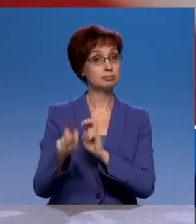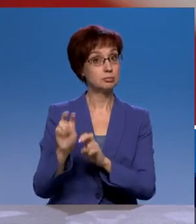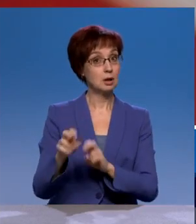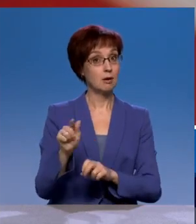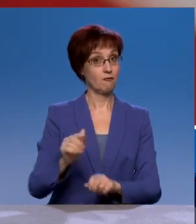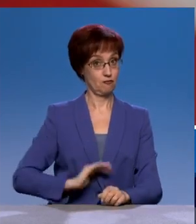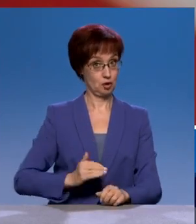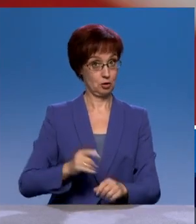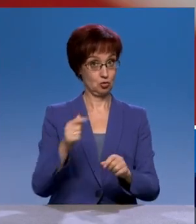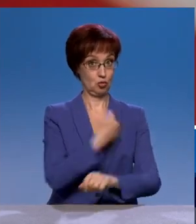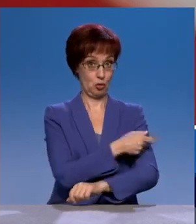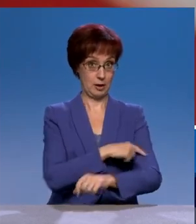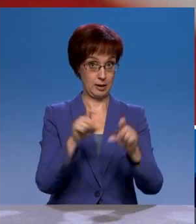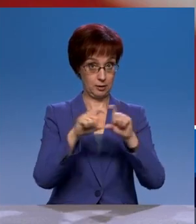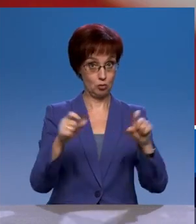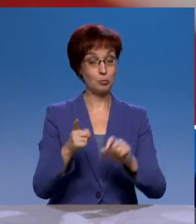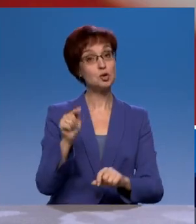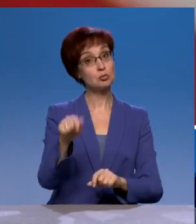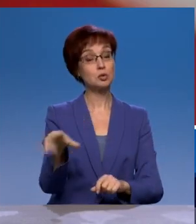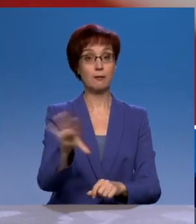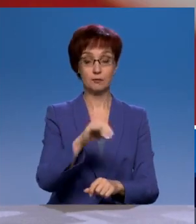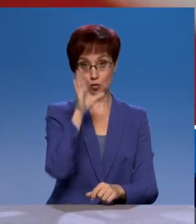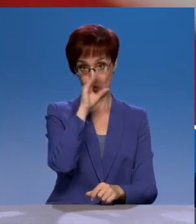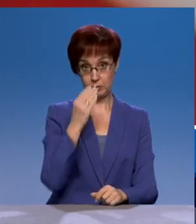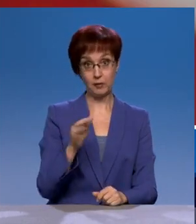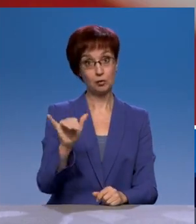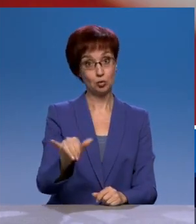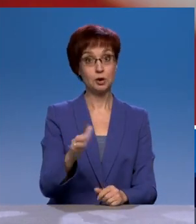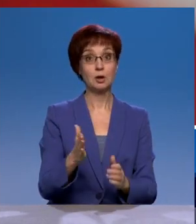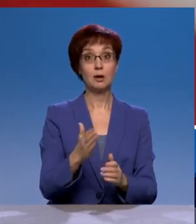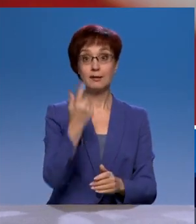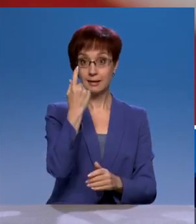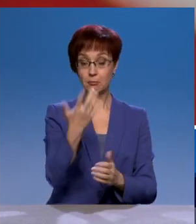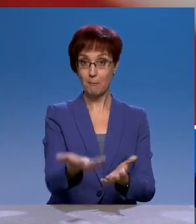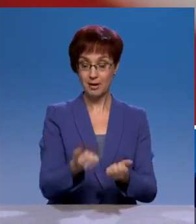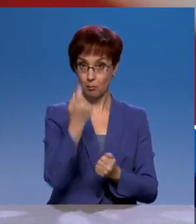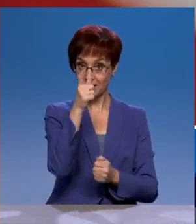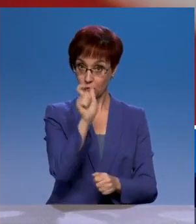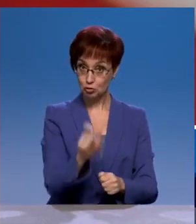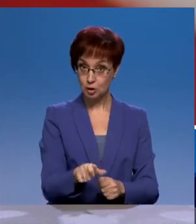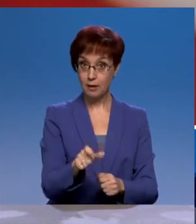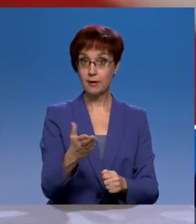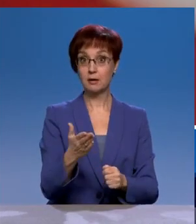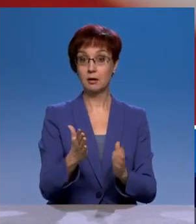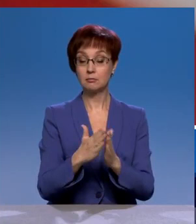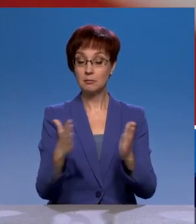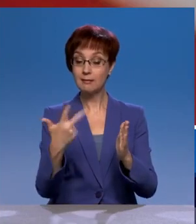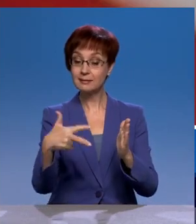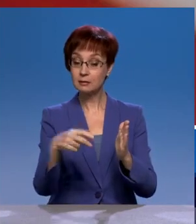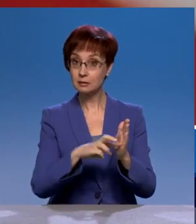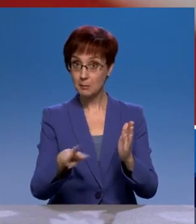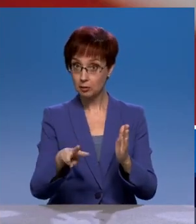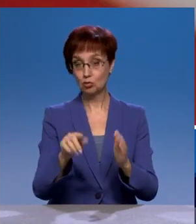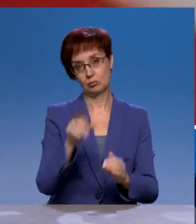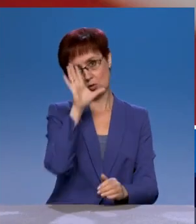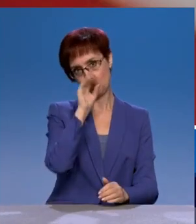них полчаса на одного больного. Угу. Потому что у них там люди платят из своего кармана. А мы же с вами про бесплатную медицину говорим. Мы